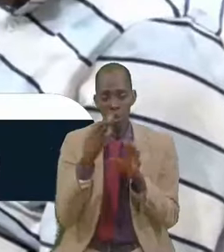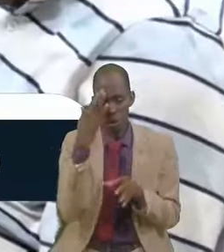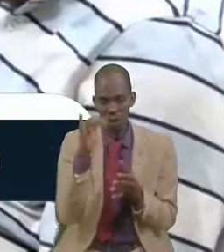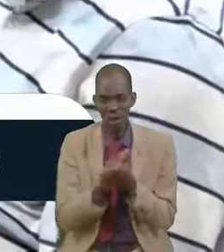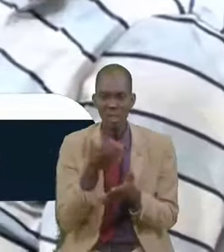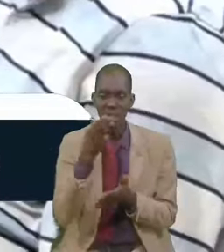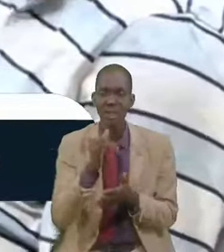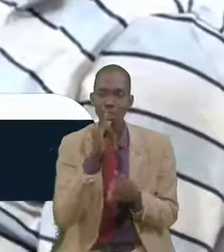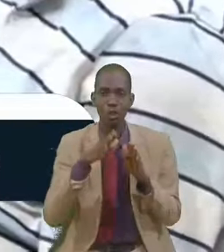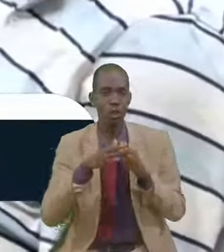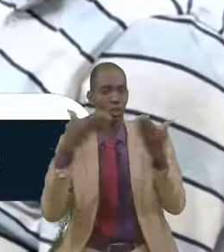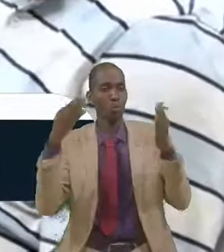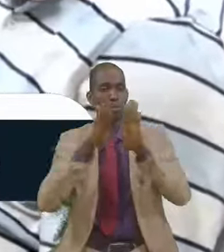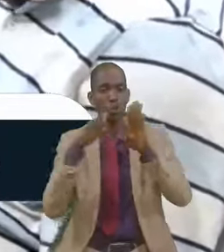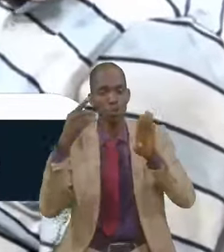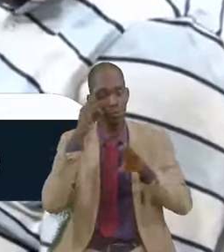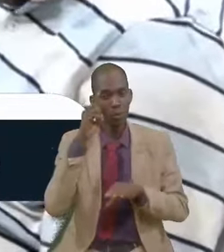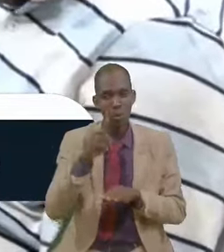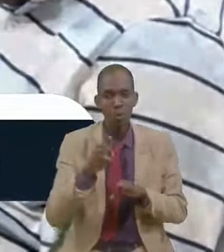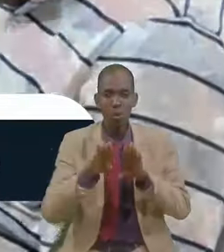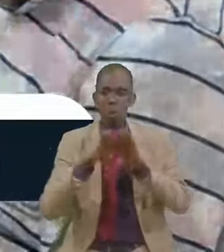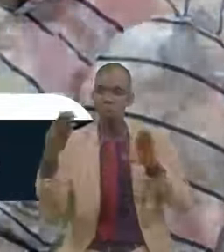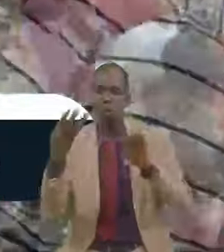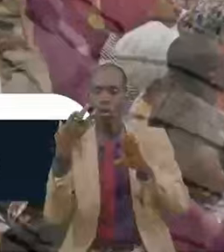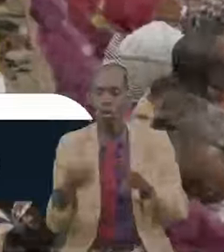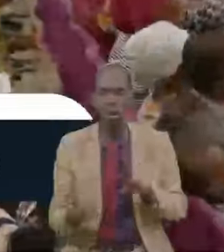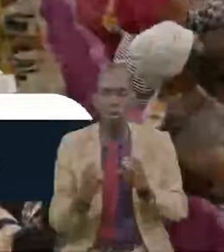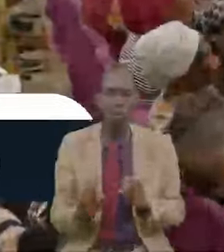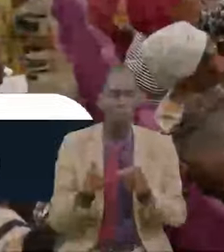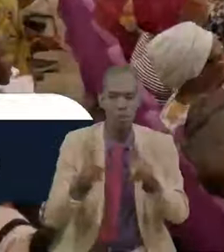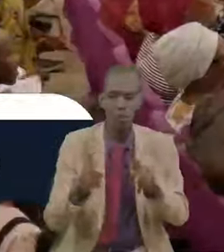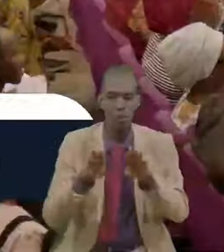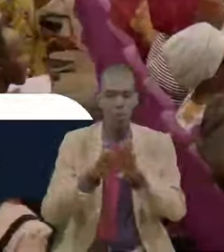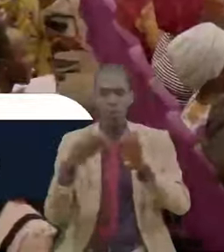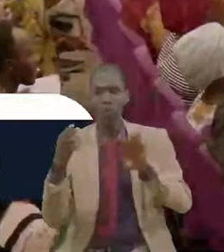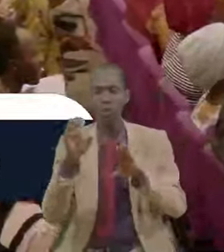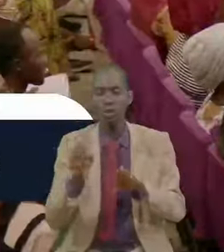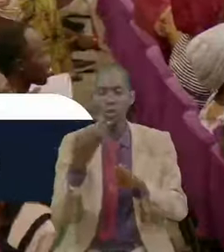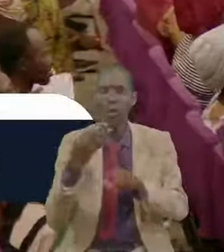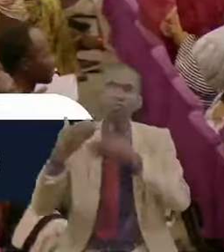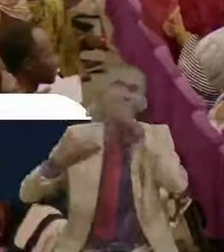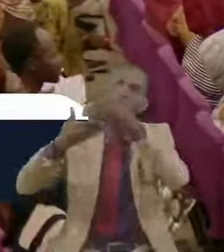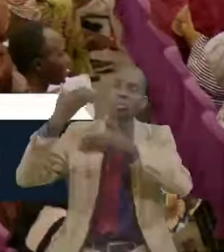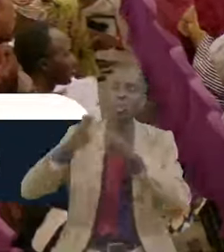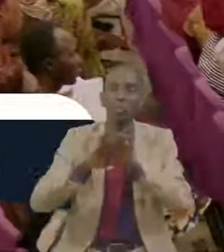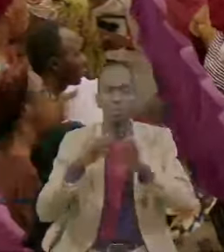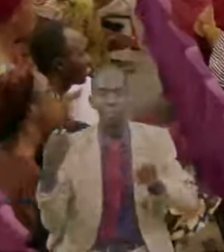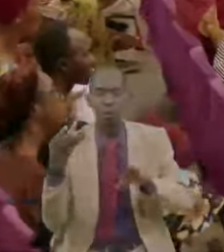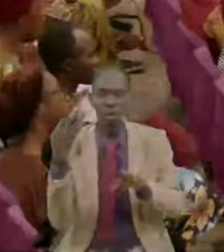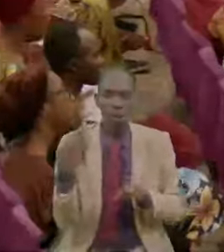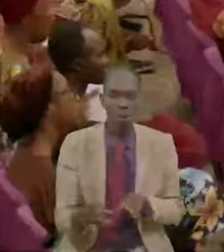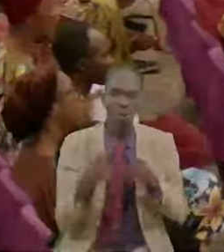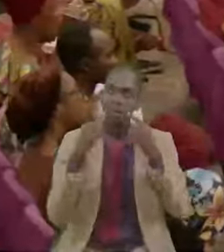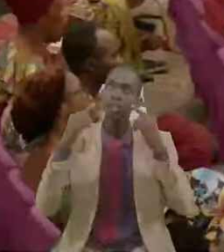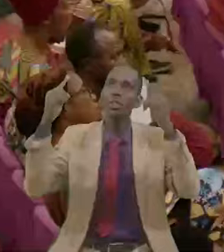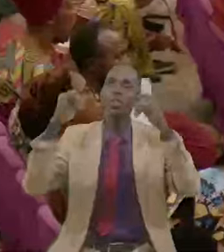a une porte ouverte devant vous? Les portes d'opportunité, les portes de progrès, les portes de réalisation sont